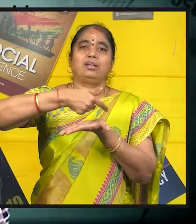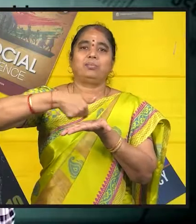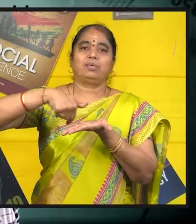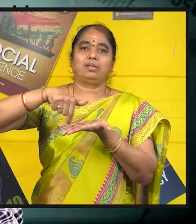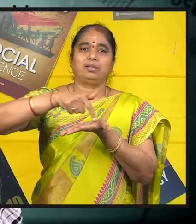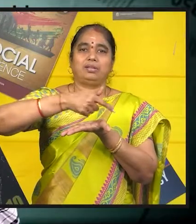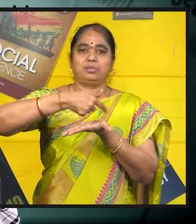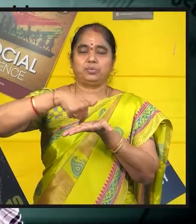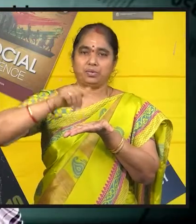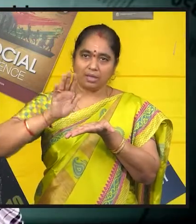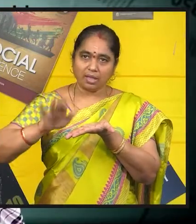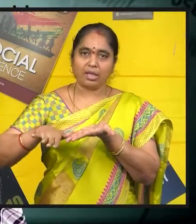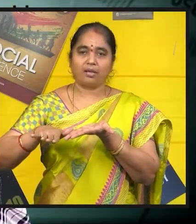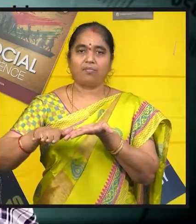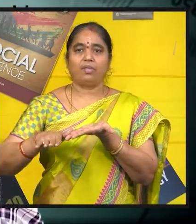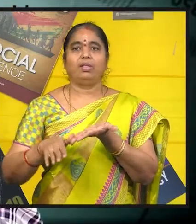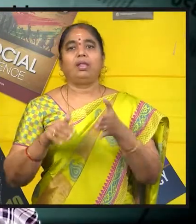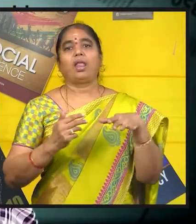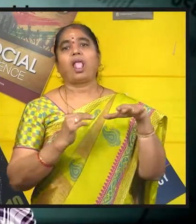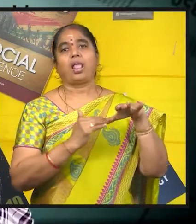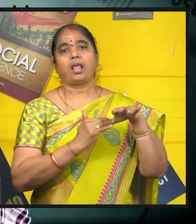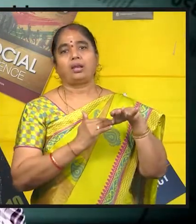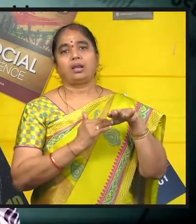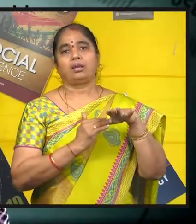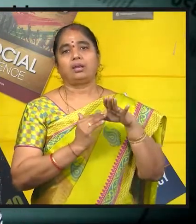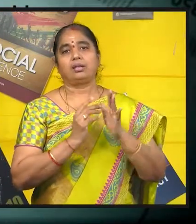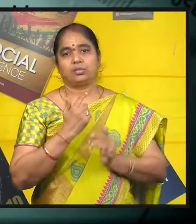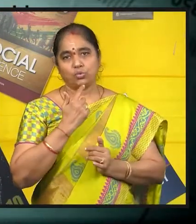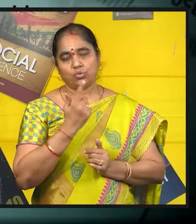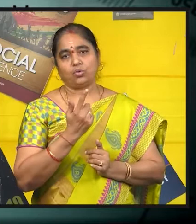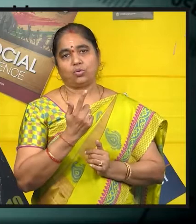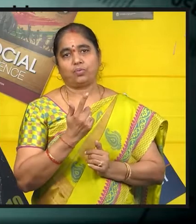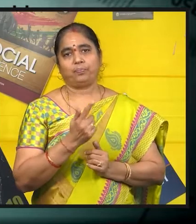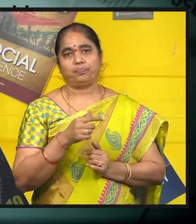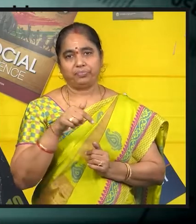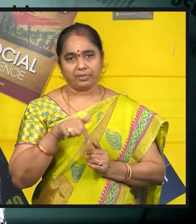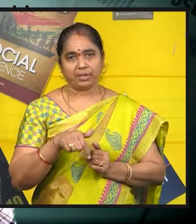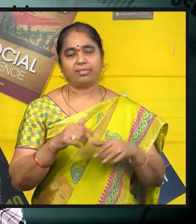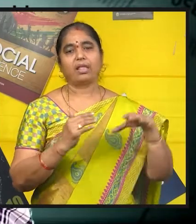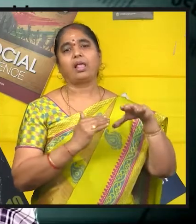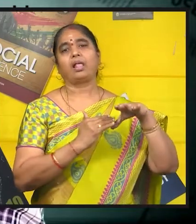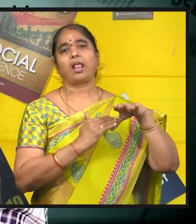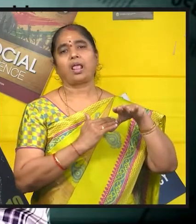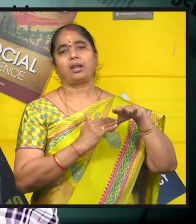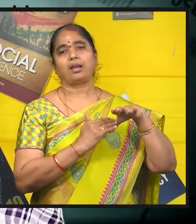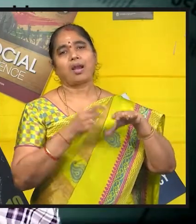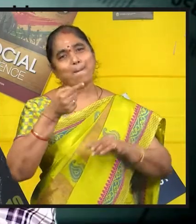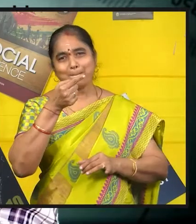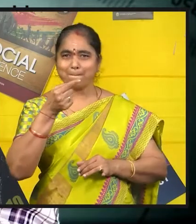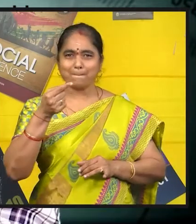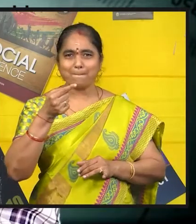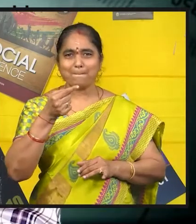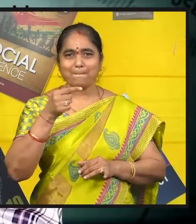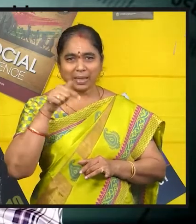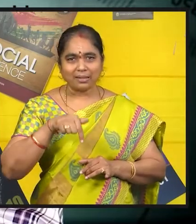வட்டப்பாதையில் சுற்றி வரக்கூடியவைகளைத்தான் நாம் எலக்ட்ரான்கள் என்று அழைக்கிறோம். இந்த எலக்ட்ரான்களுக்கு என்ன மின்சுமை